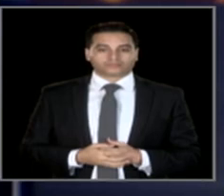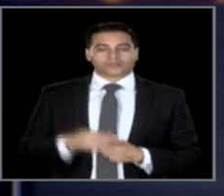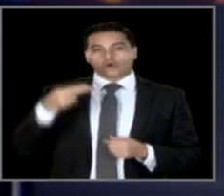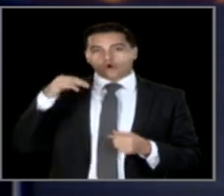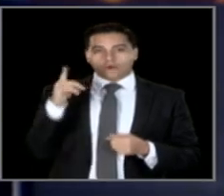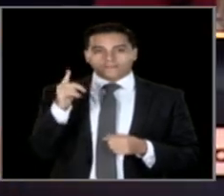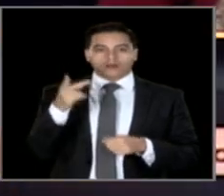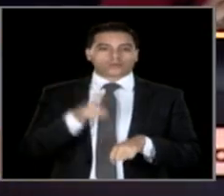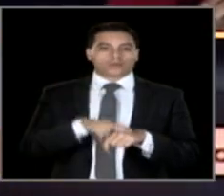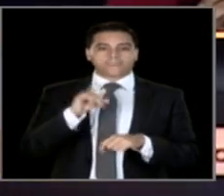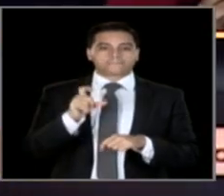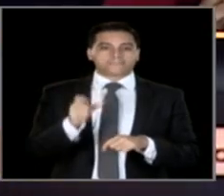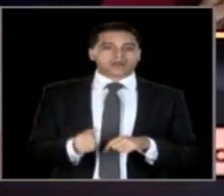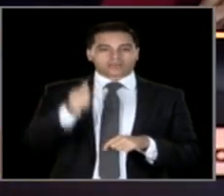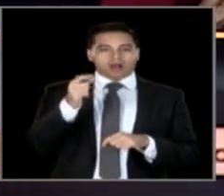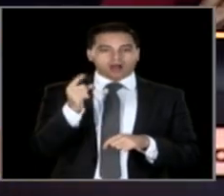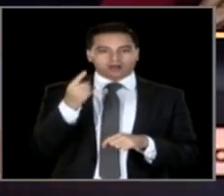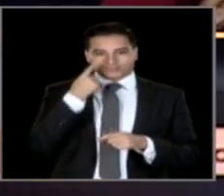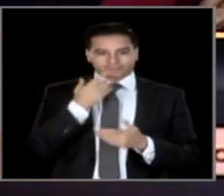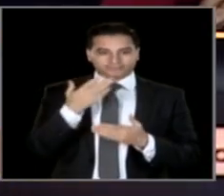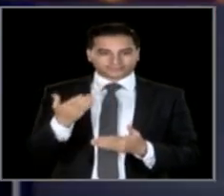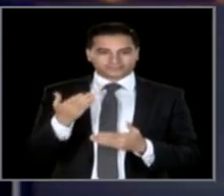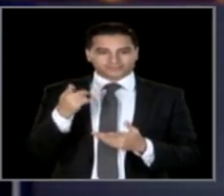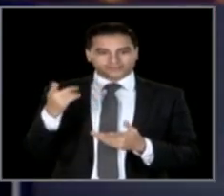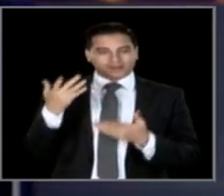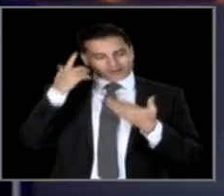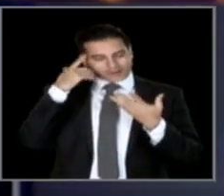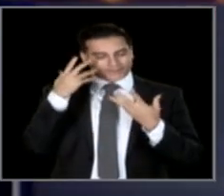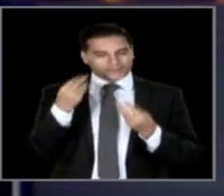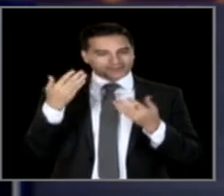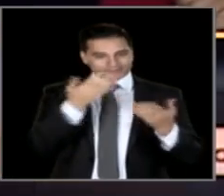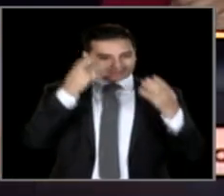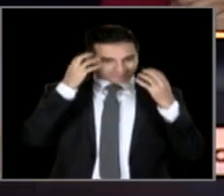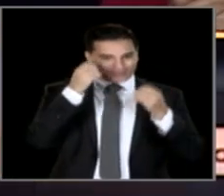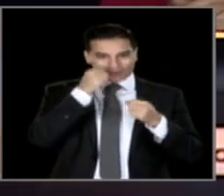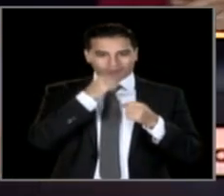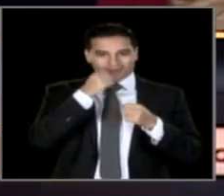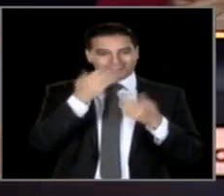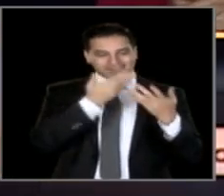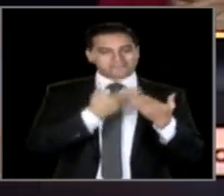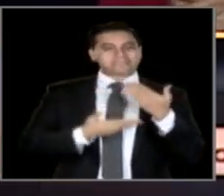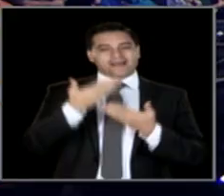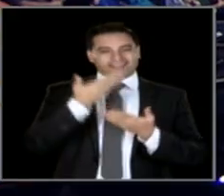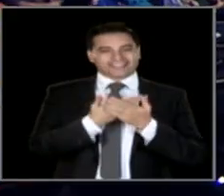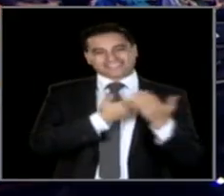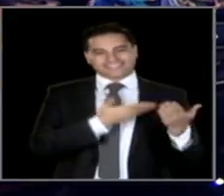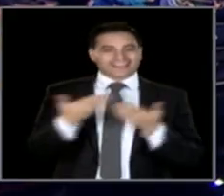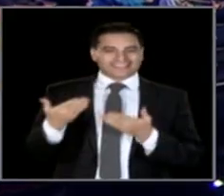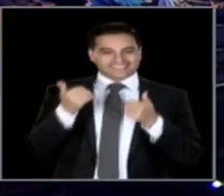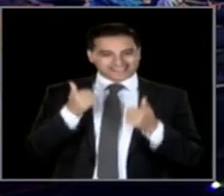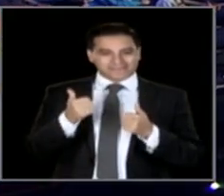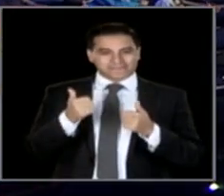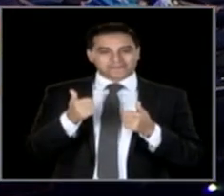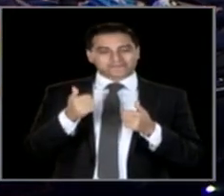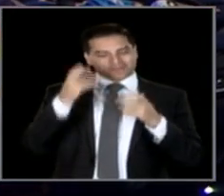عمر ومنار، منار وعمر. منار روح هدي اعصابك بعد ما اتدبستي وارجعي لنا تاني، هتسمعي اغنيه